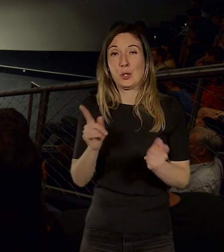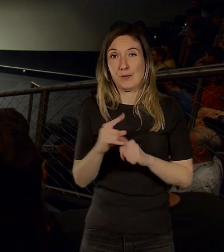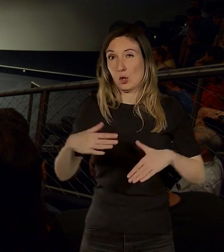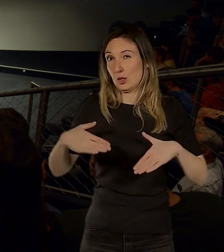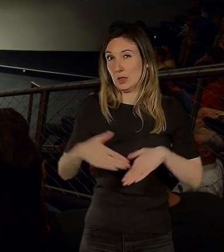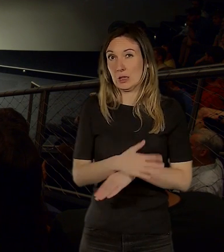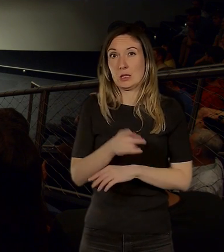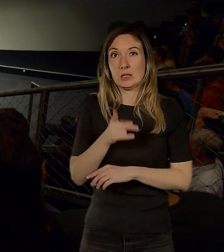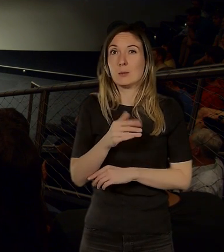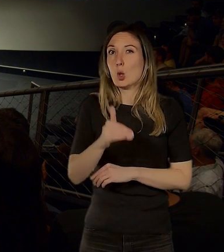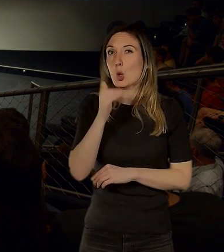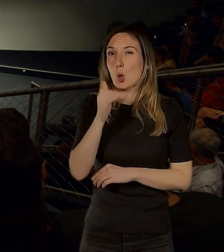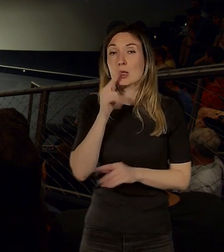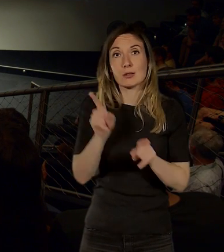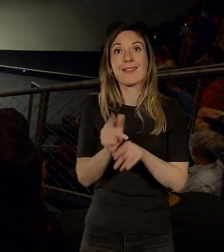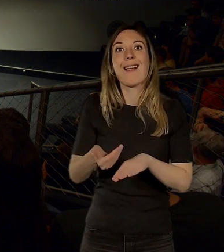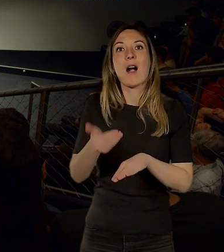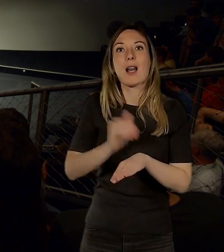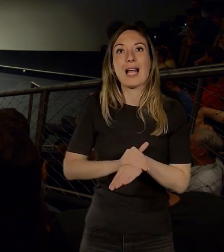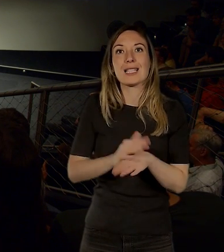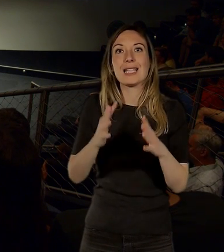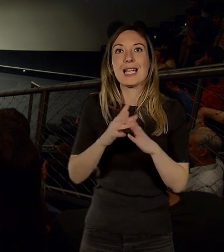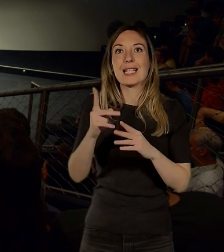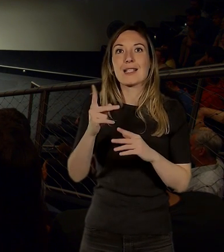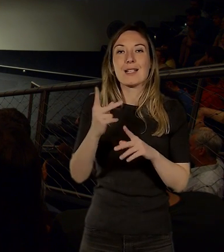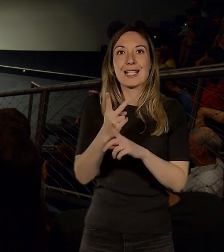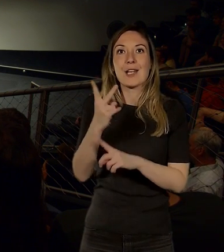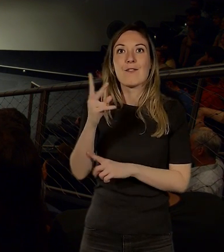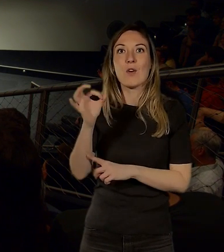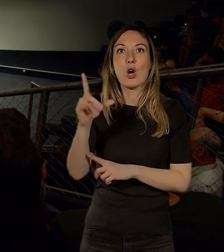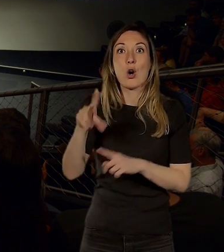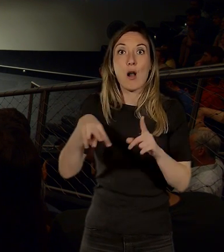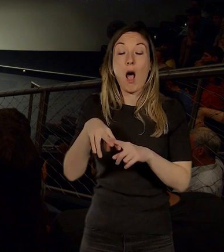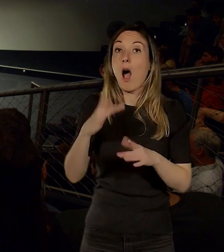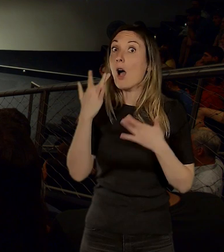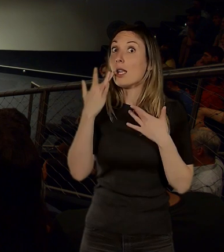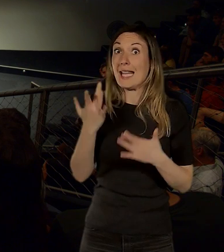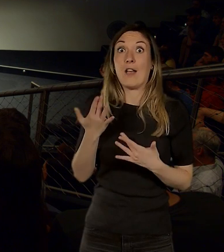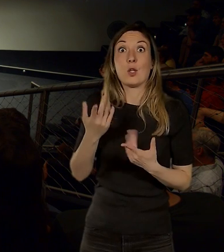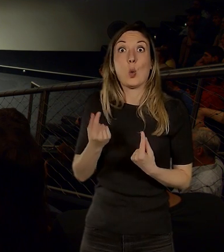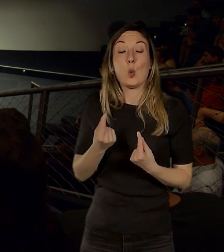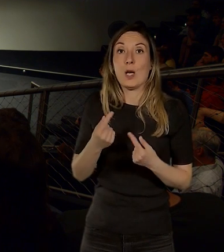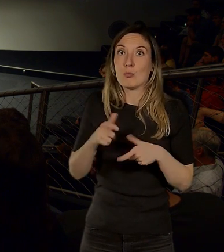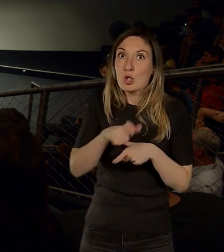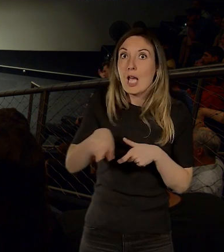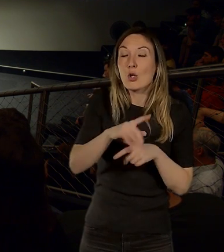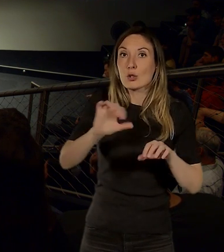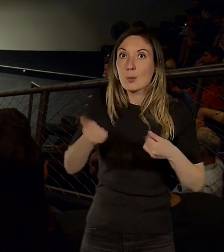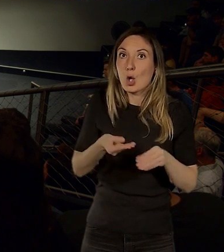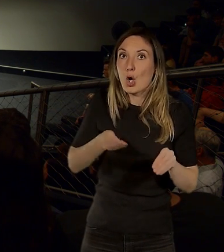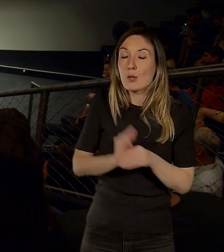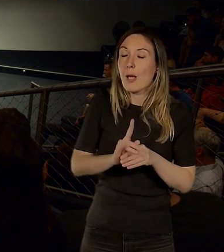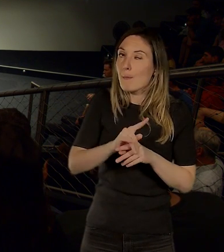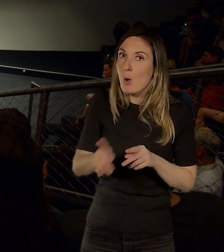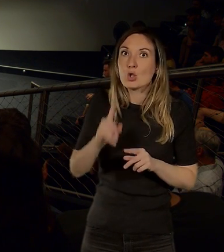vlastně pan radní Rivola neví, proč se má budovat přechod, a takových otázek bude spousta, tak by bylo asi možná dobré, kdyby bylo